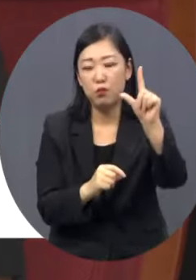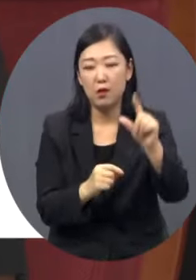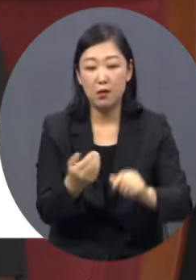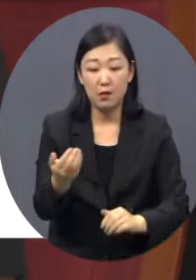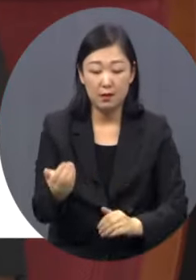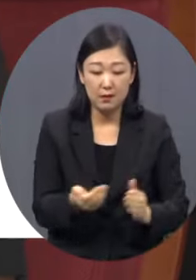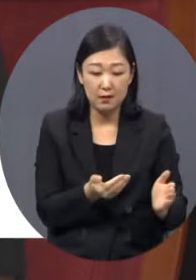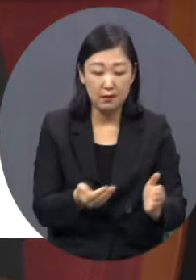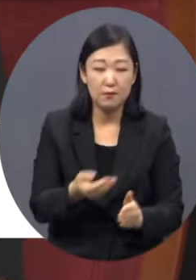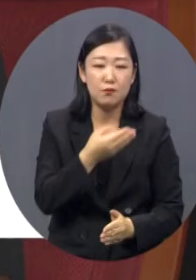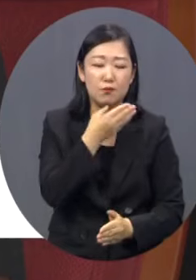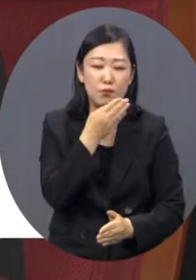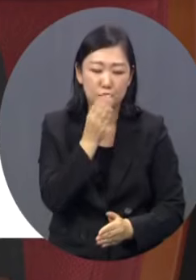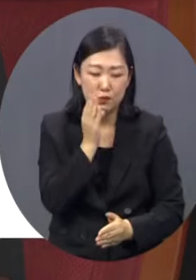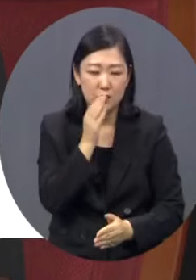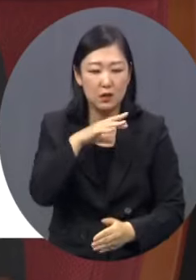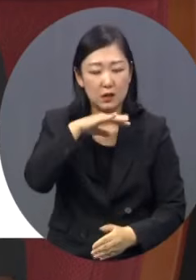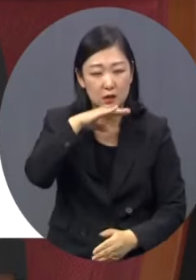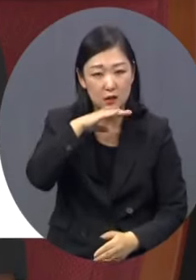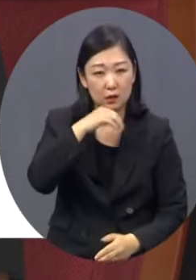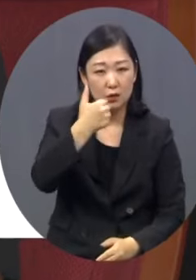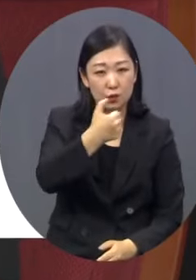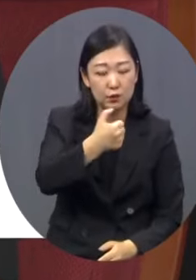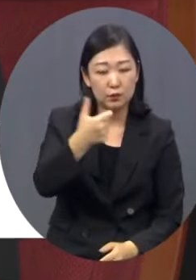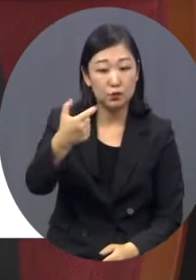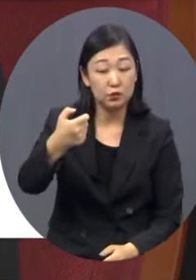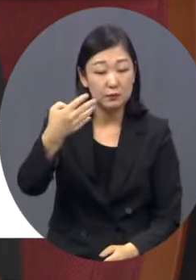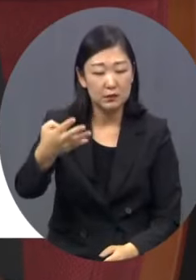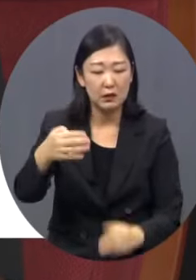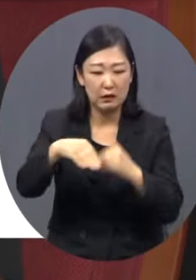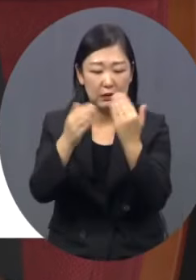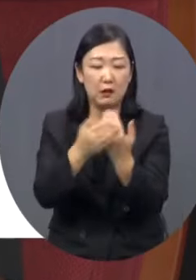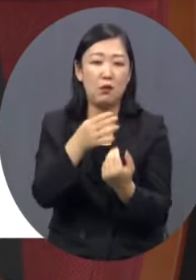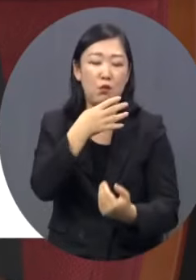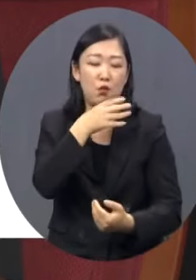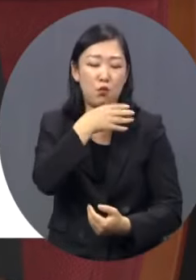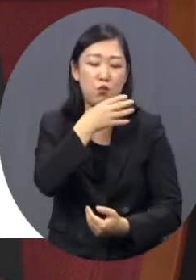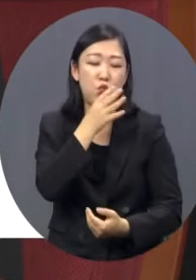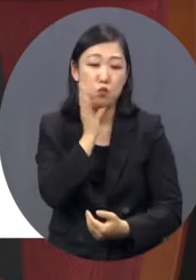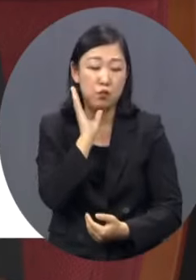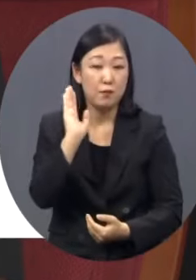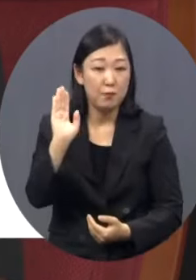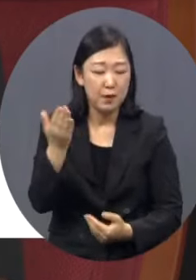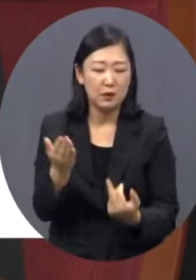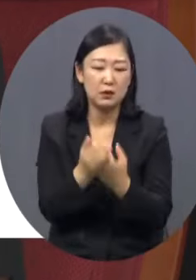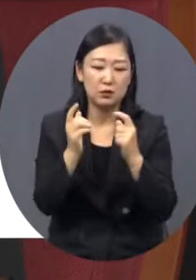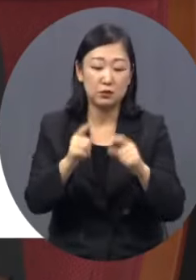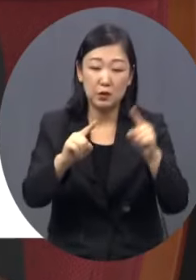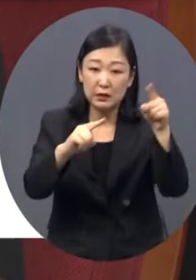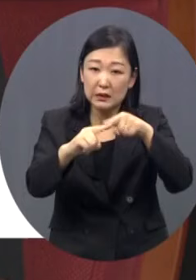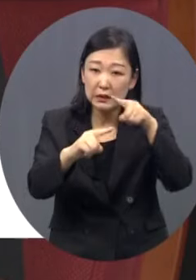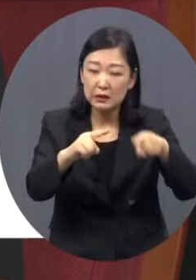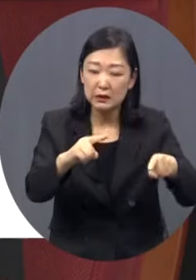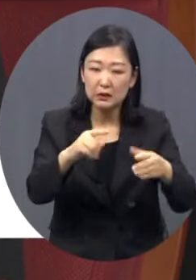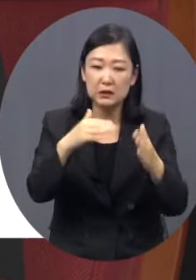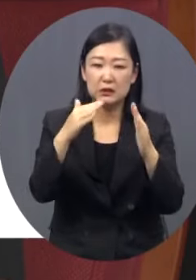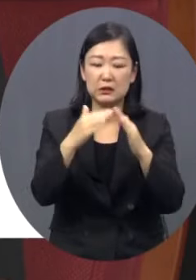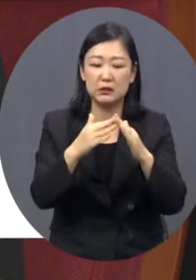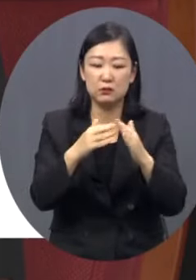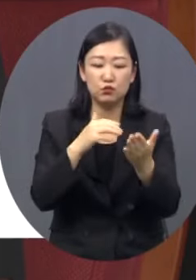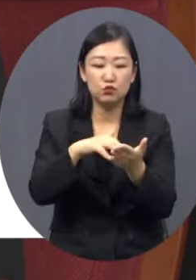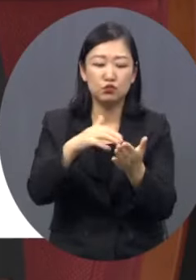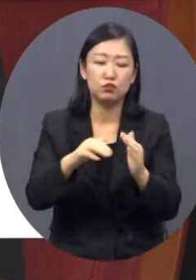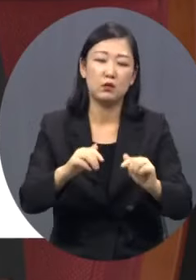전국보건 50에서 64세 다 노인 연령으로 진입했을 때는 제주 지역의 1인 가구가 크게 또